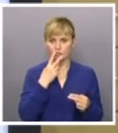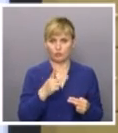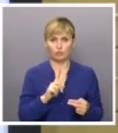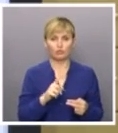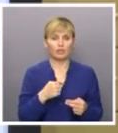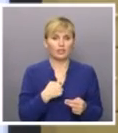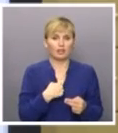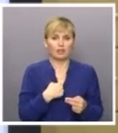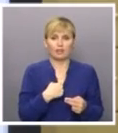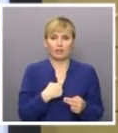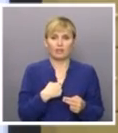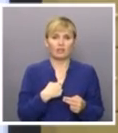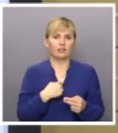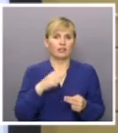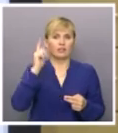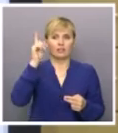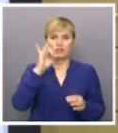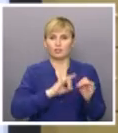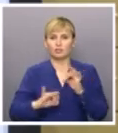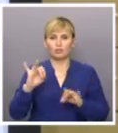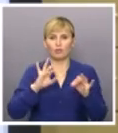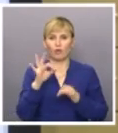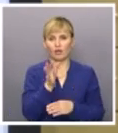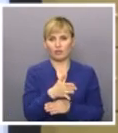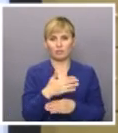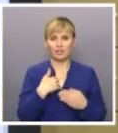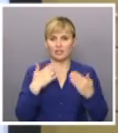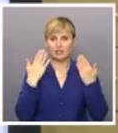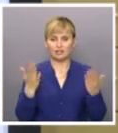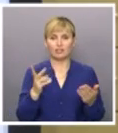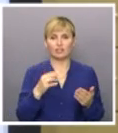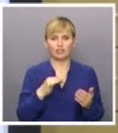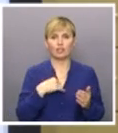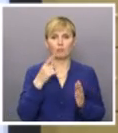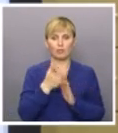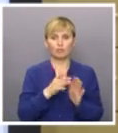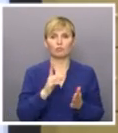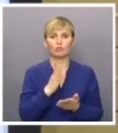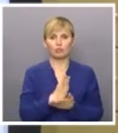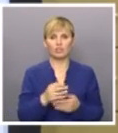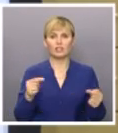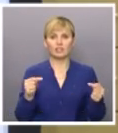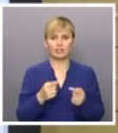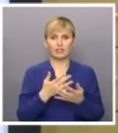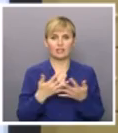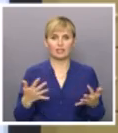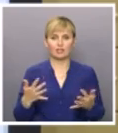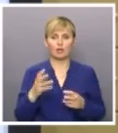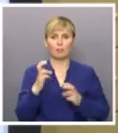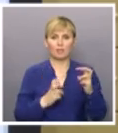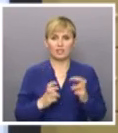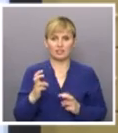не знаток пород рыб там и так далее. Да? Я понимаю, что есть определенное